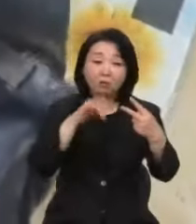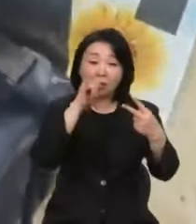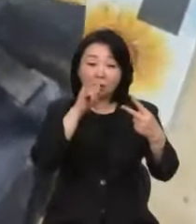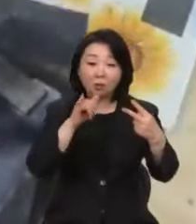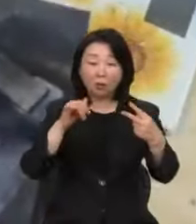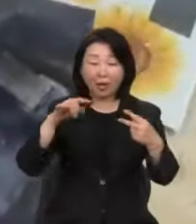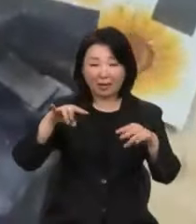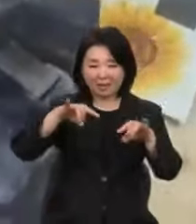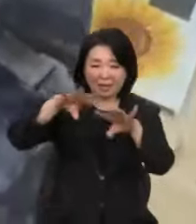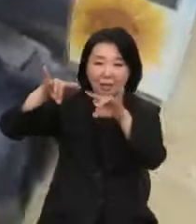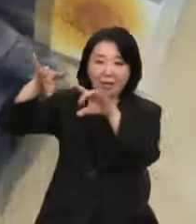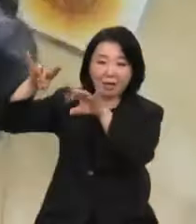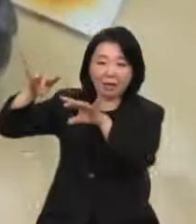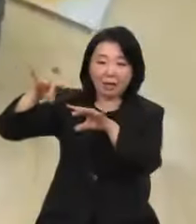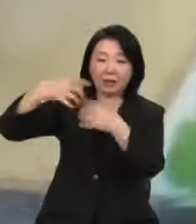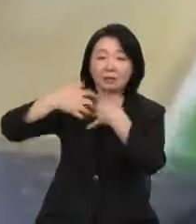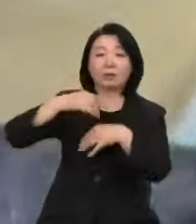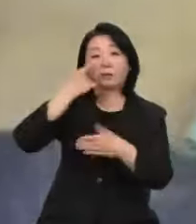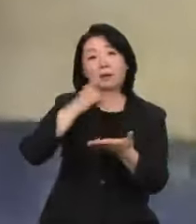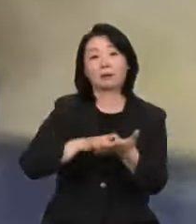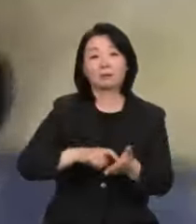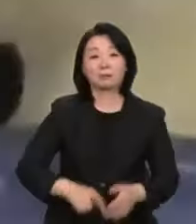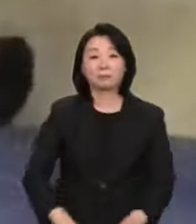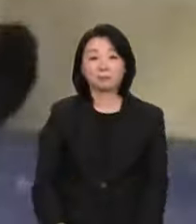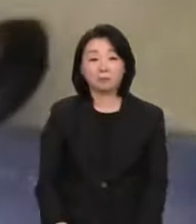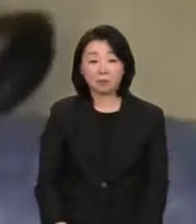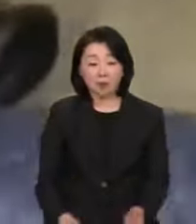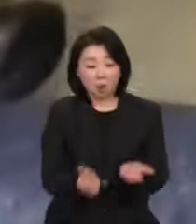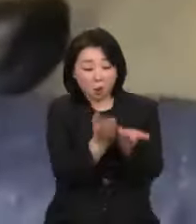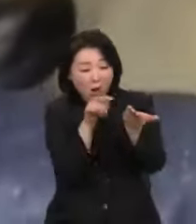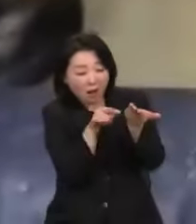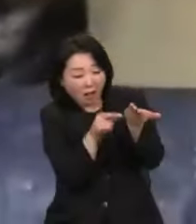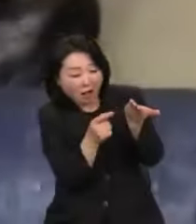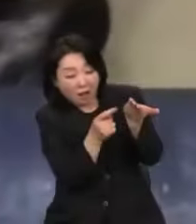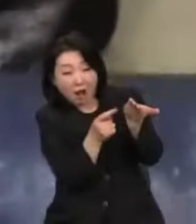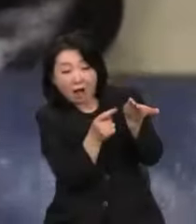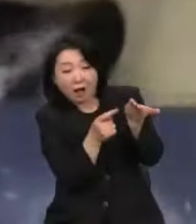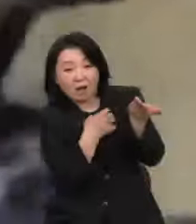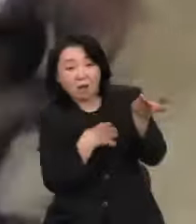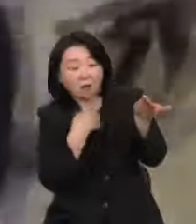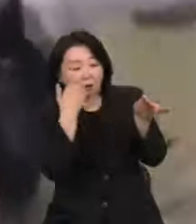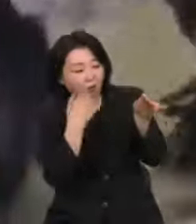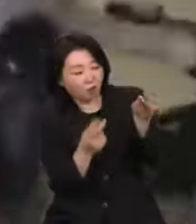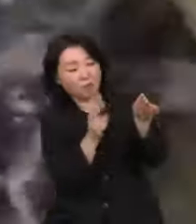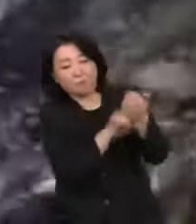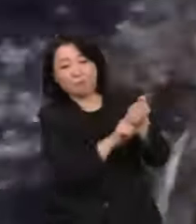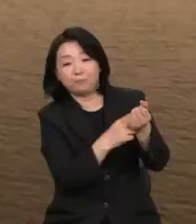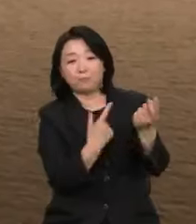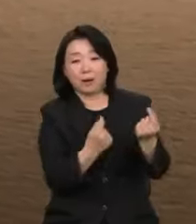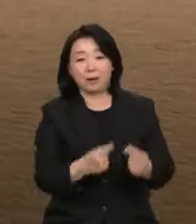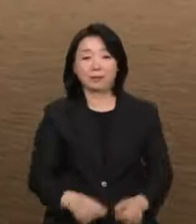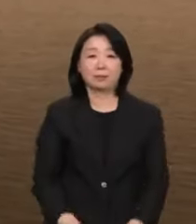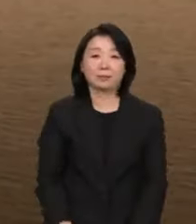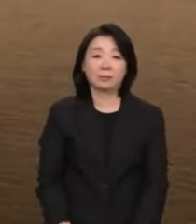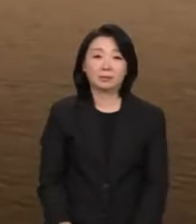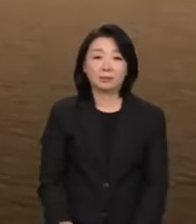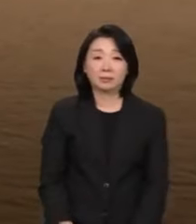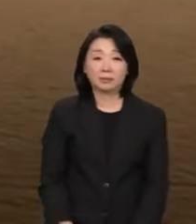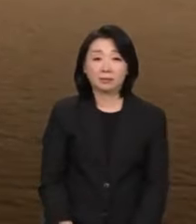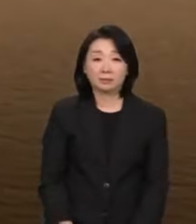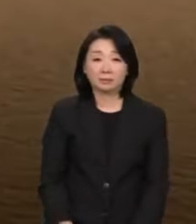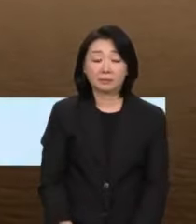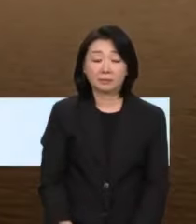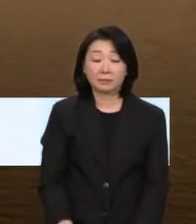GPS 위치 추적기도 발견됐습니다. 화물 아닌 이 화물을 걱정한 누군가가 숨겨둔 걸로 보입니다.